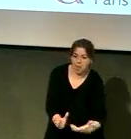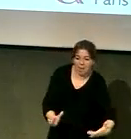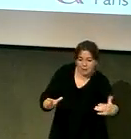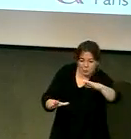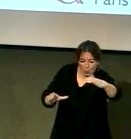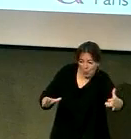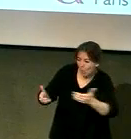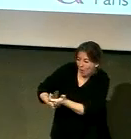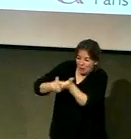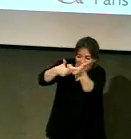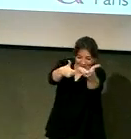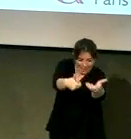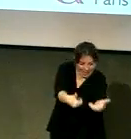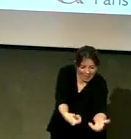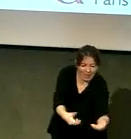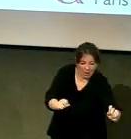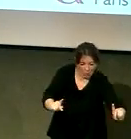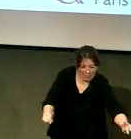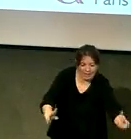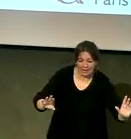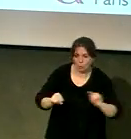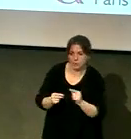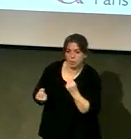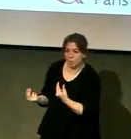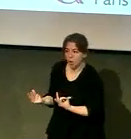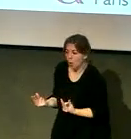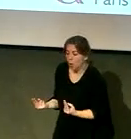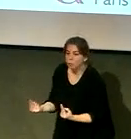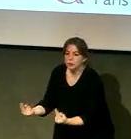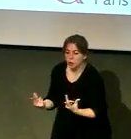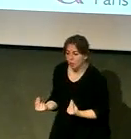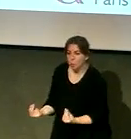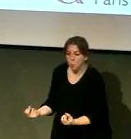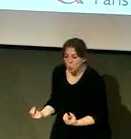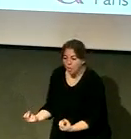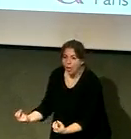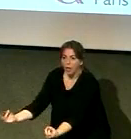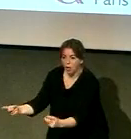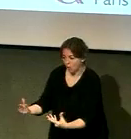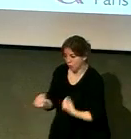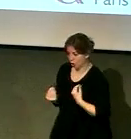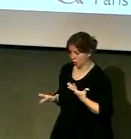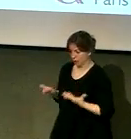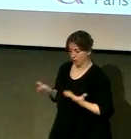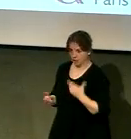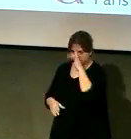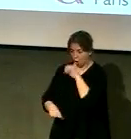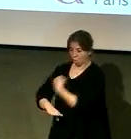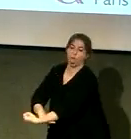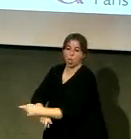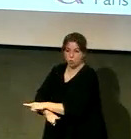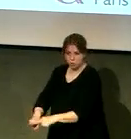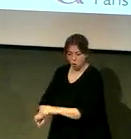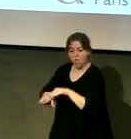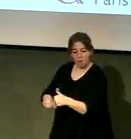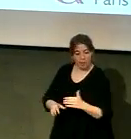par terre au cas où elle perd l'équilibre. Donc il y a tout en préparation aussi, un rituel qui se met en place et en concertation avec